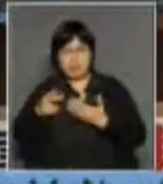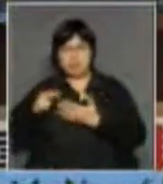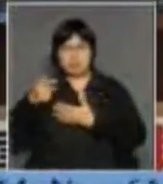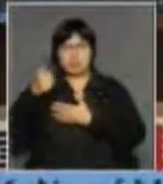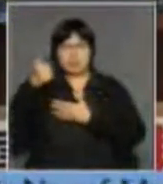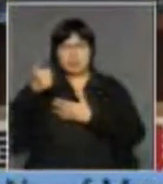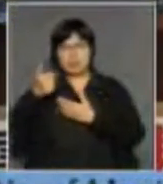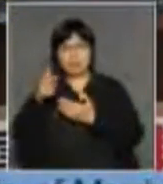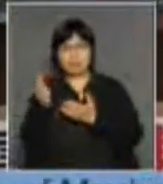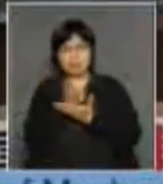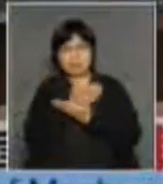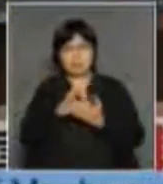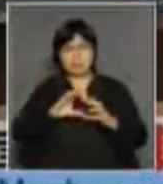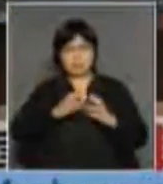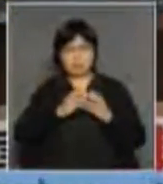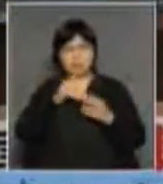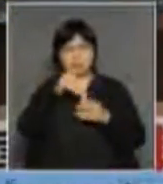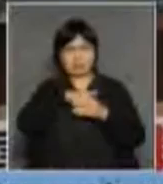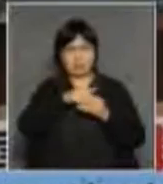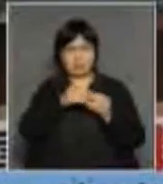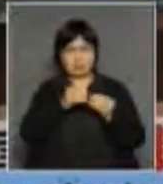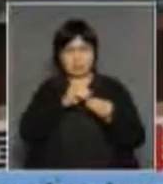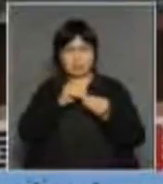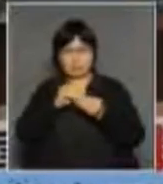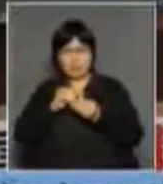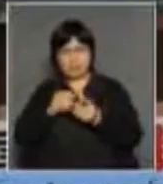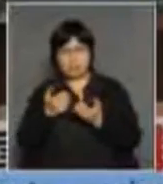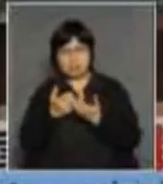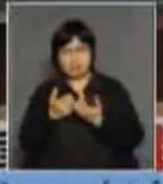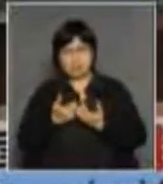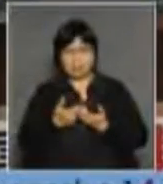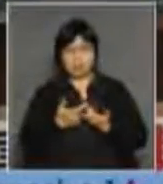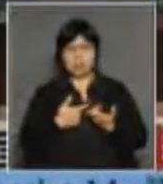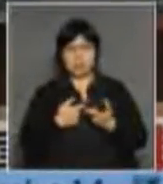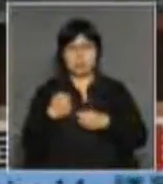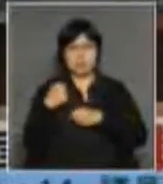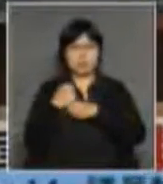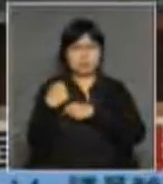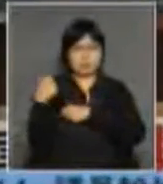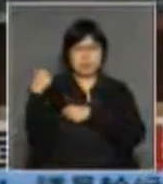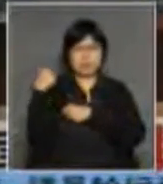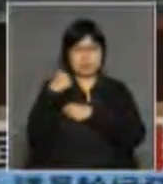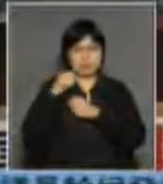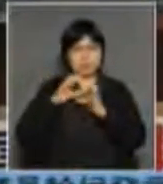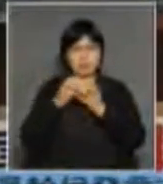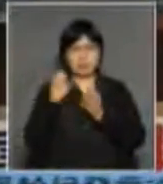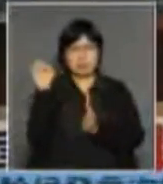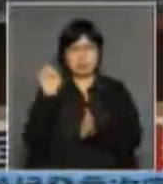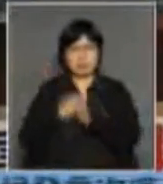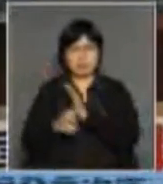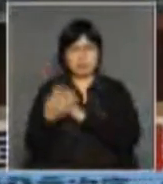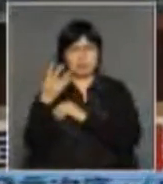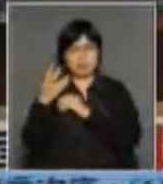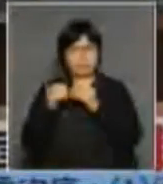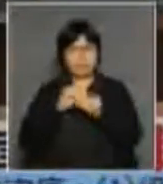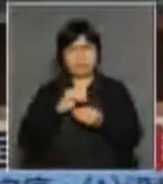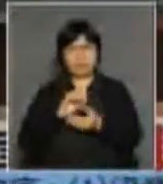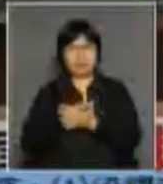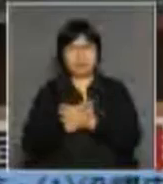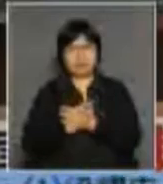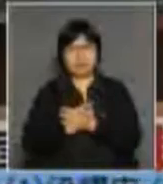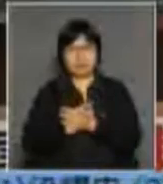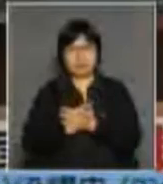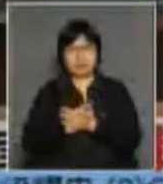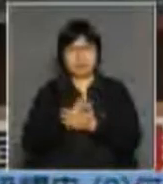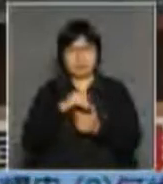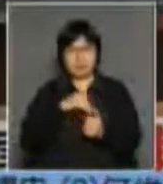組點票呢，就在功能組別那裡還欠四票嘛，我呢就希望